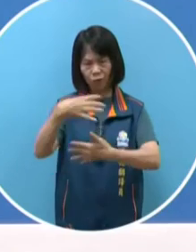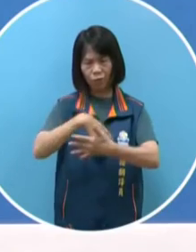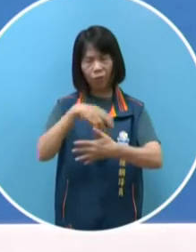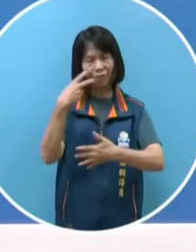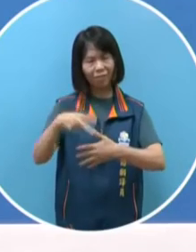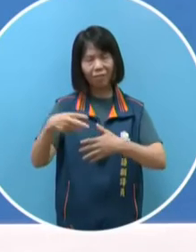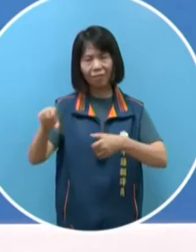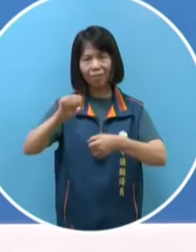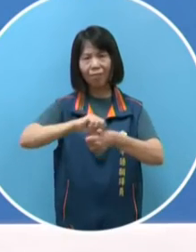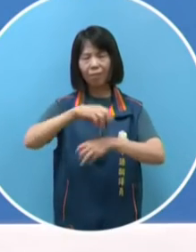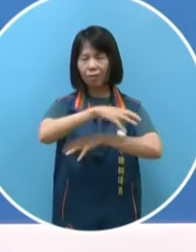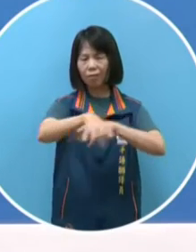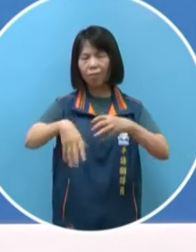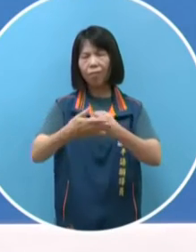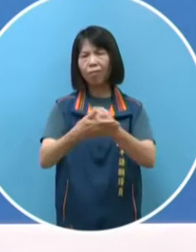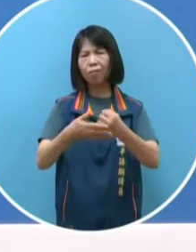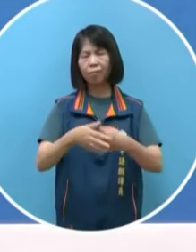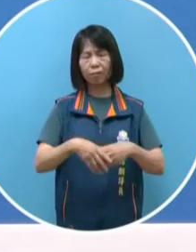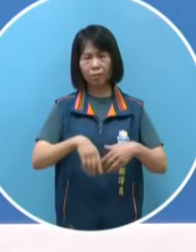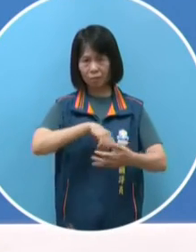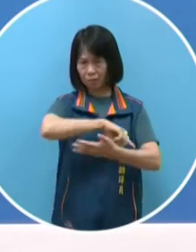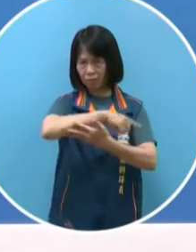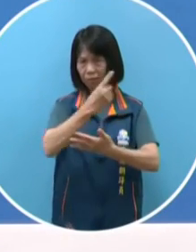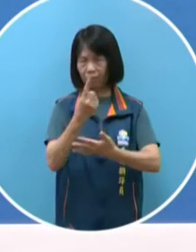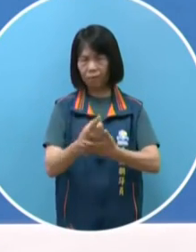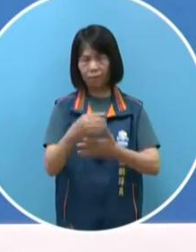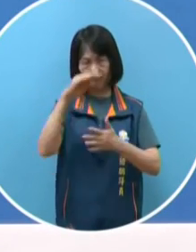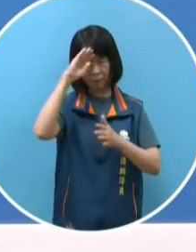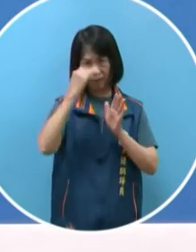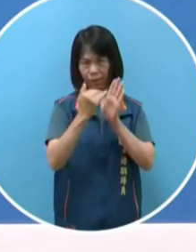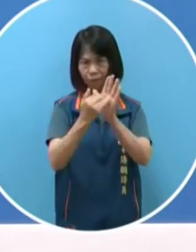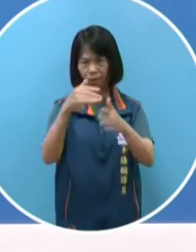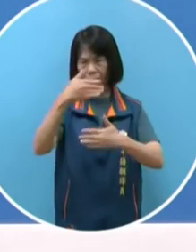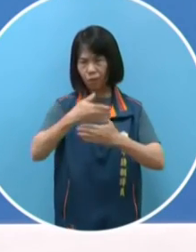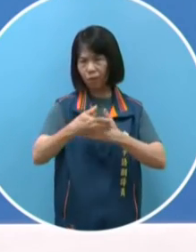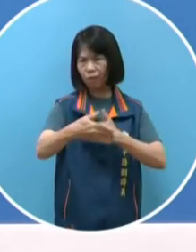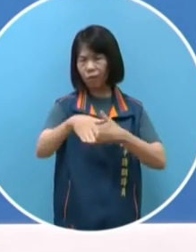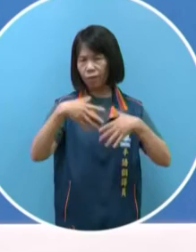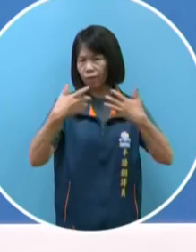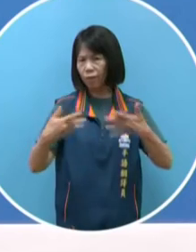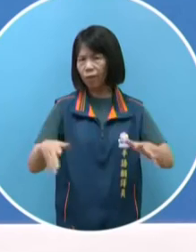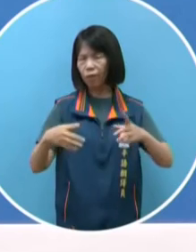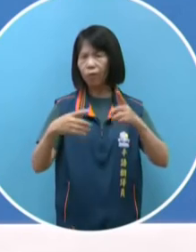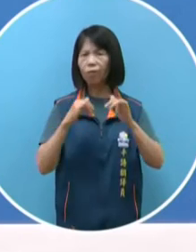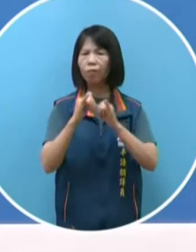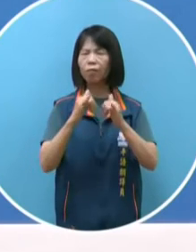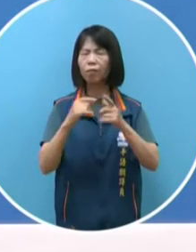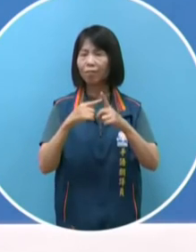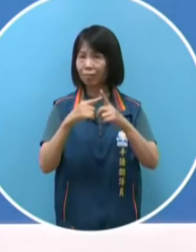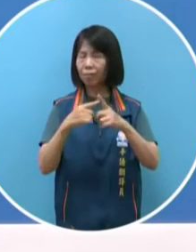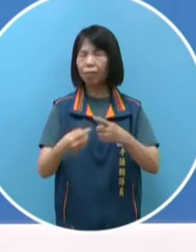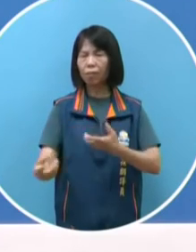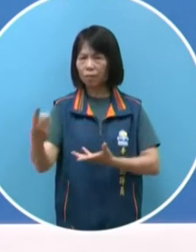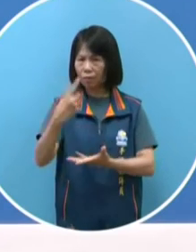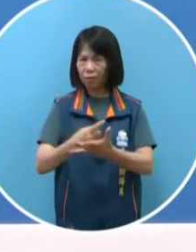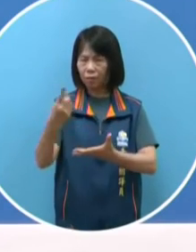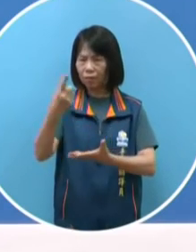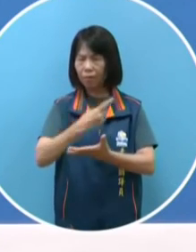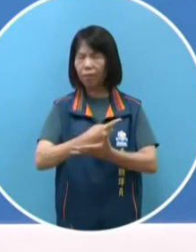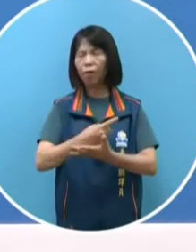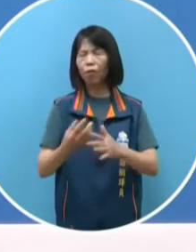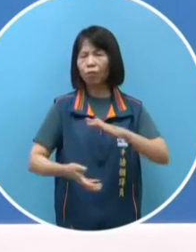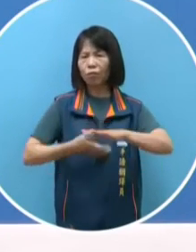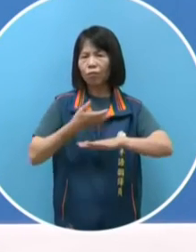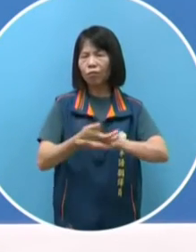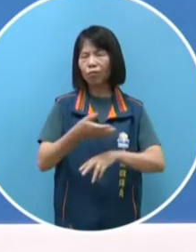来，在这整个防疫的过程中有非常非常多的人参与，共同的努力